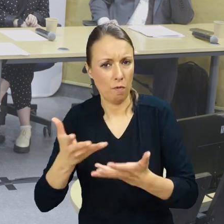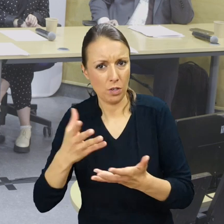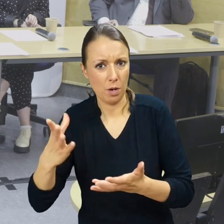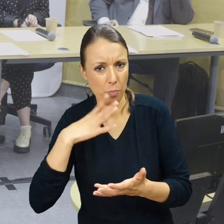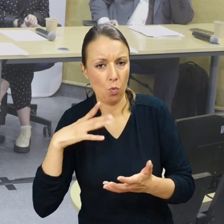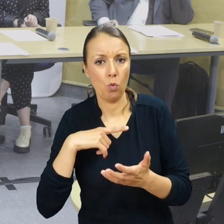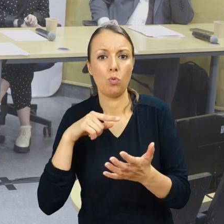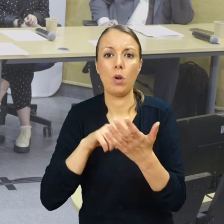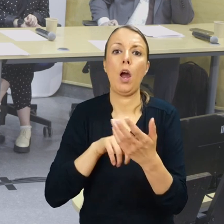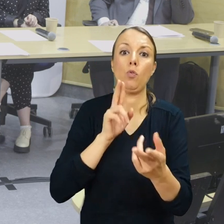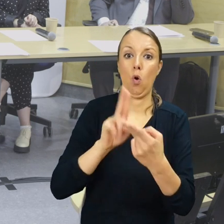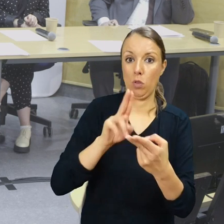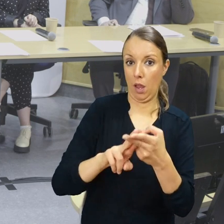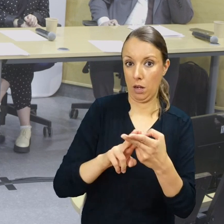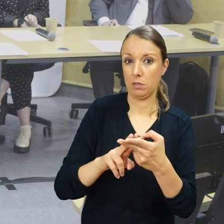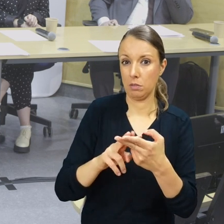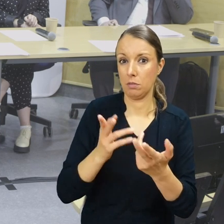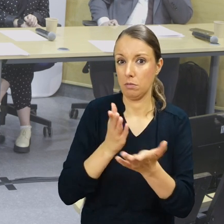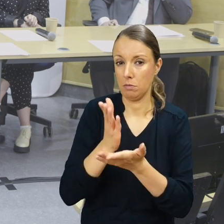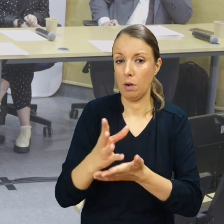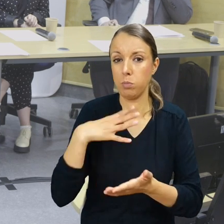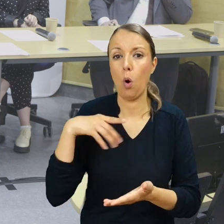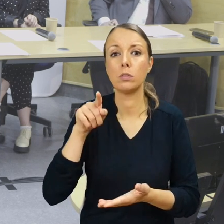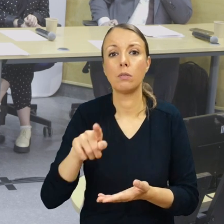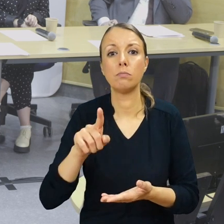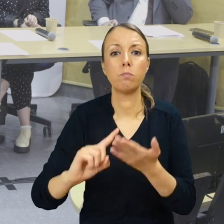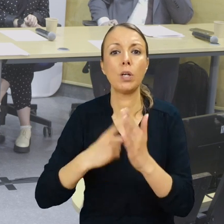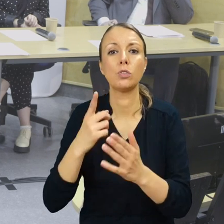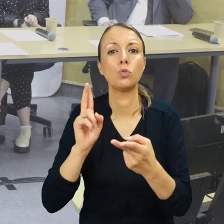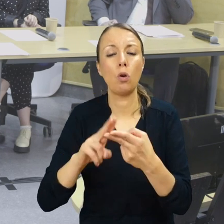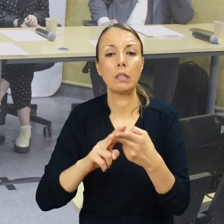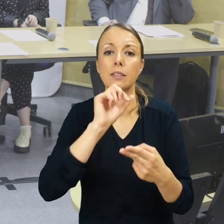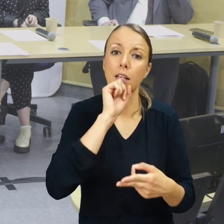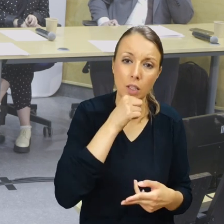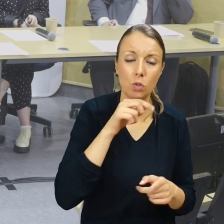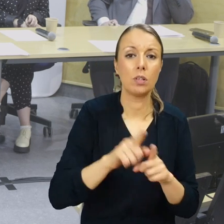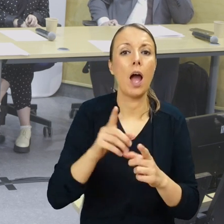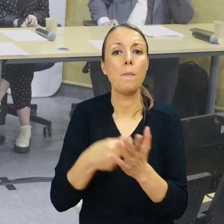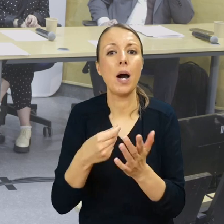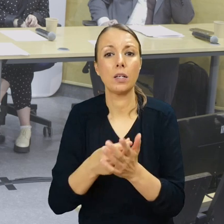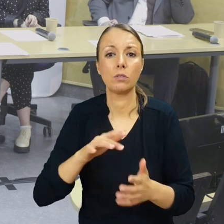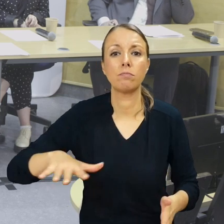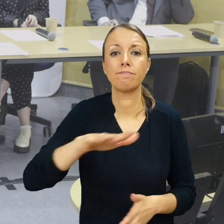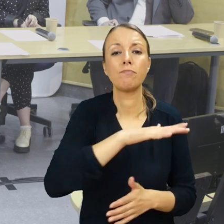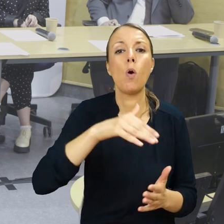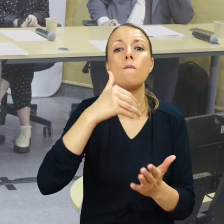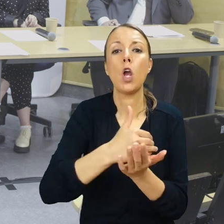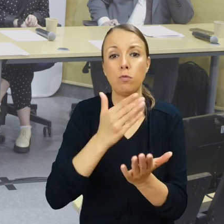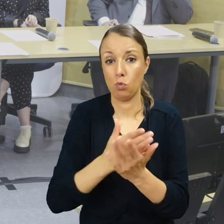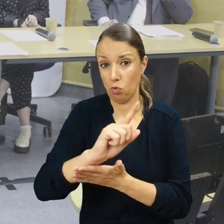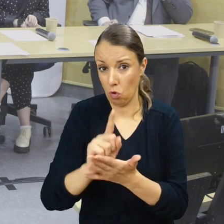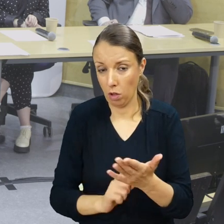pierwszy mój taki kontakt z seniorami, z emerytami z województwa śląskiego, którzy nie